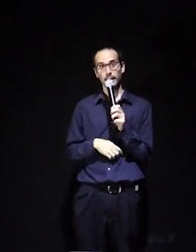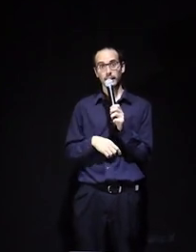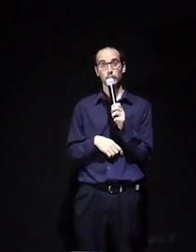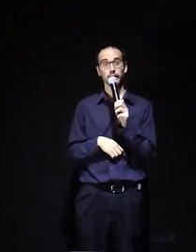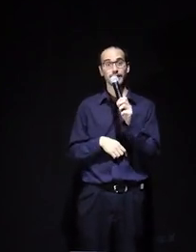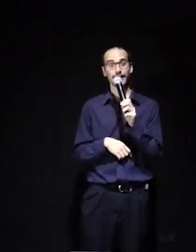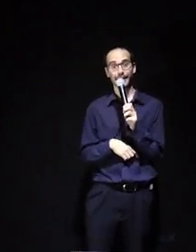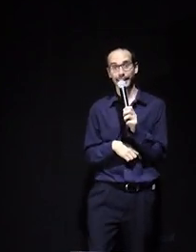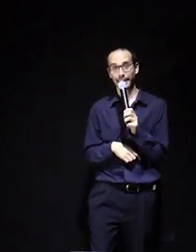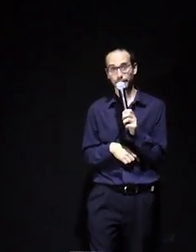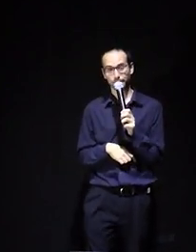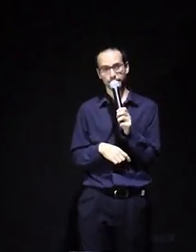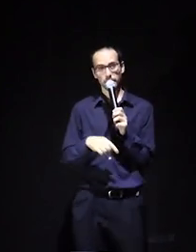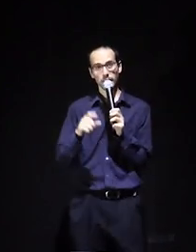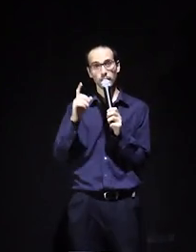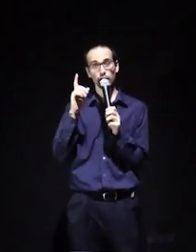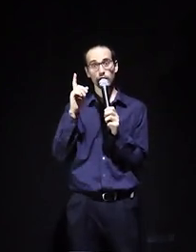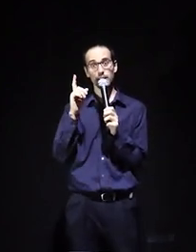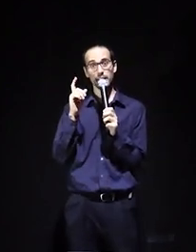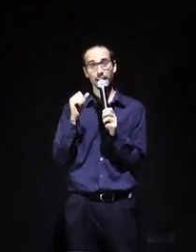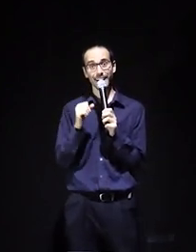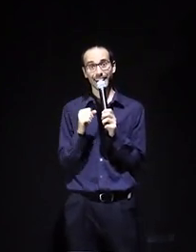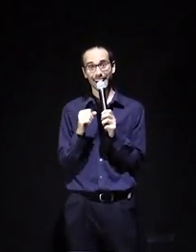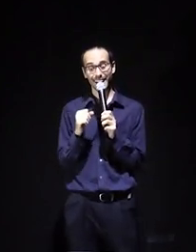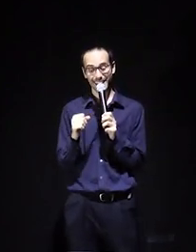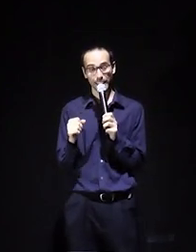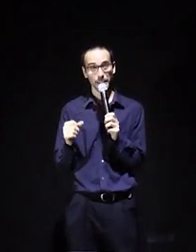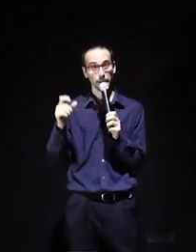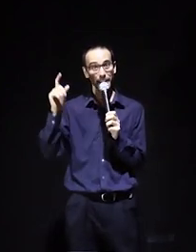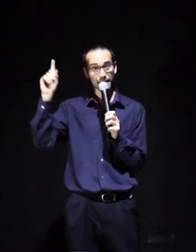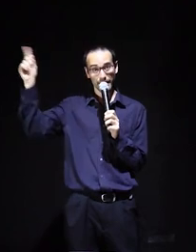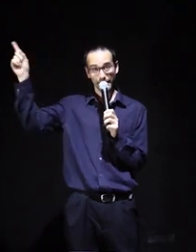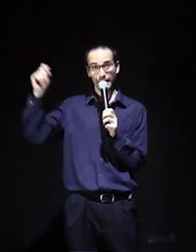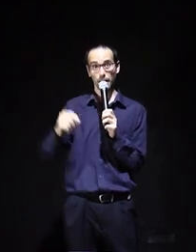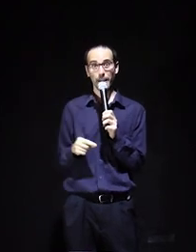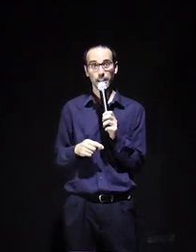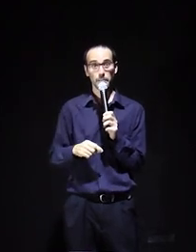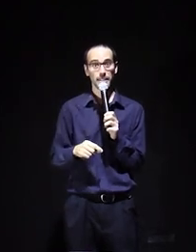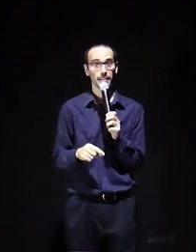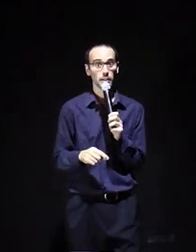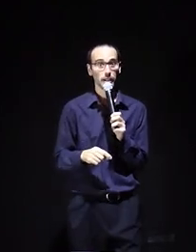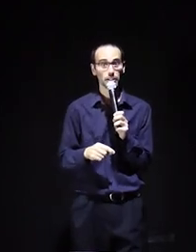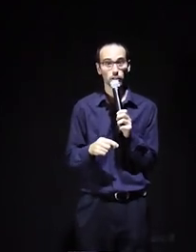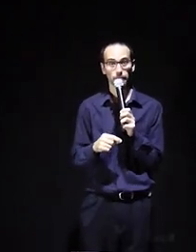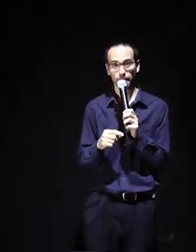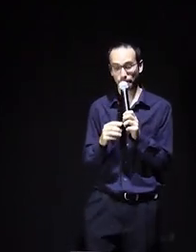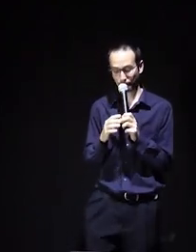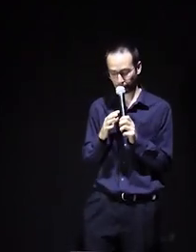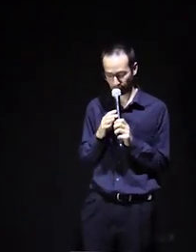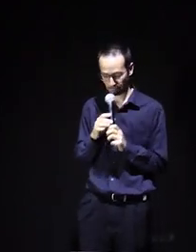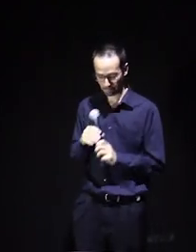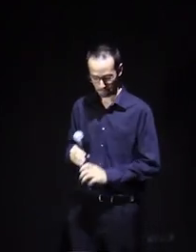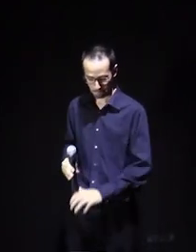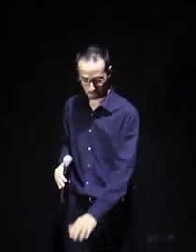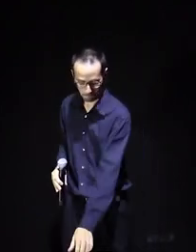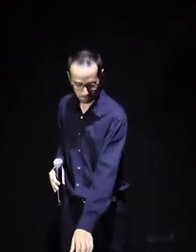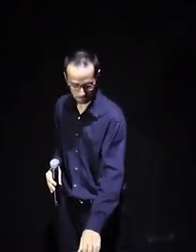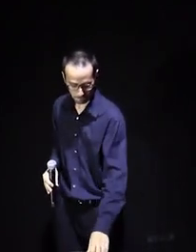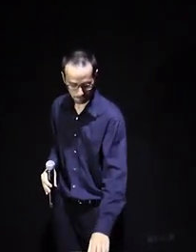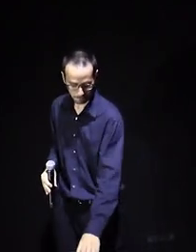bé que potent que és l'internet, eh? Doncs seguim endavant i la Mel ens presenta la següent cançó.